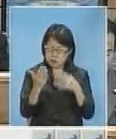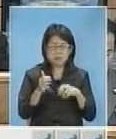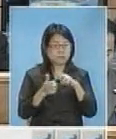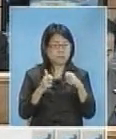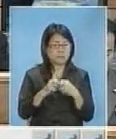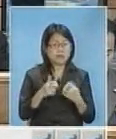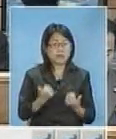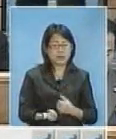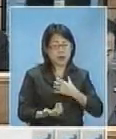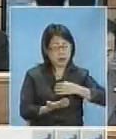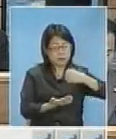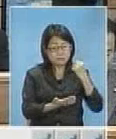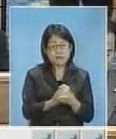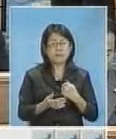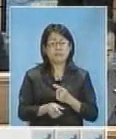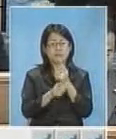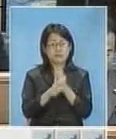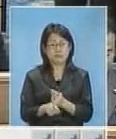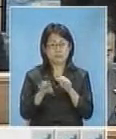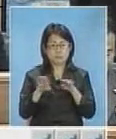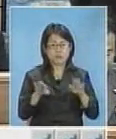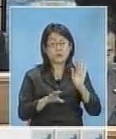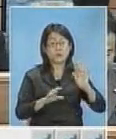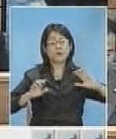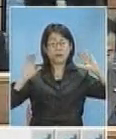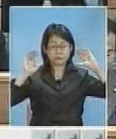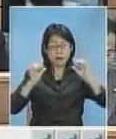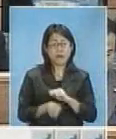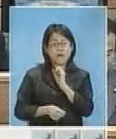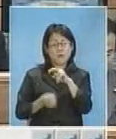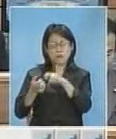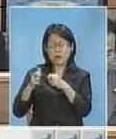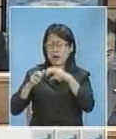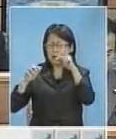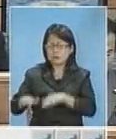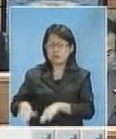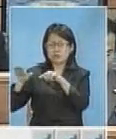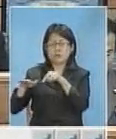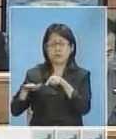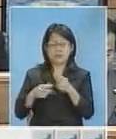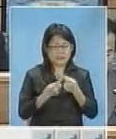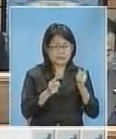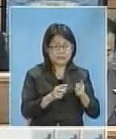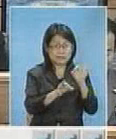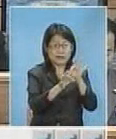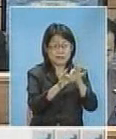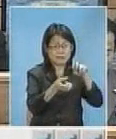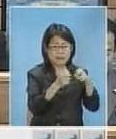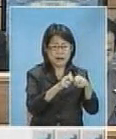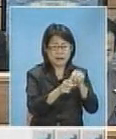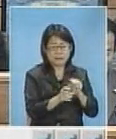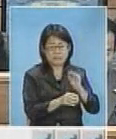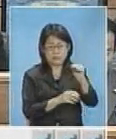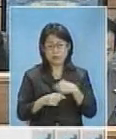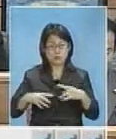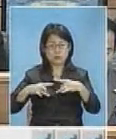ตราพระราชกำหนดในแนวทางของรัฐบาลอ้างเรื่องน้ำท่วมทั้งที่การโอนหนี้ก่อนจะฟื้นฟูผมไม่เห็นเลยนะครับว่ามันเกี่ยวกับน้ำ